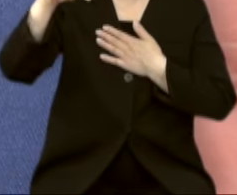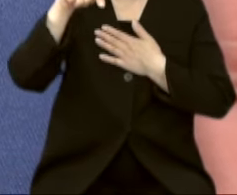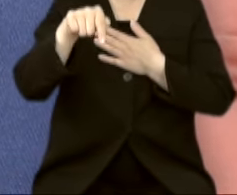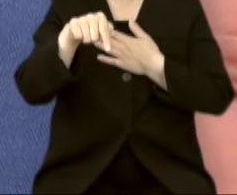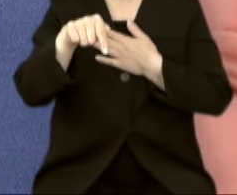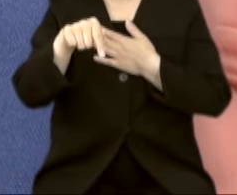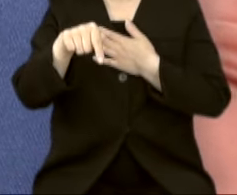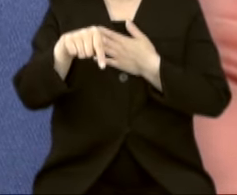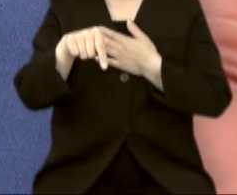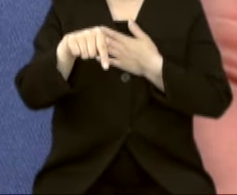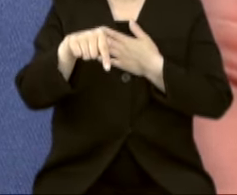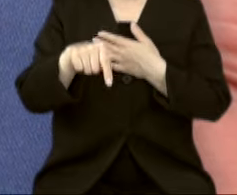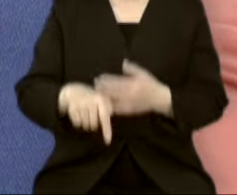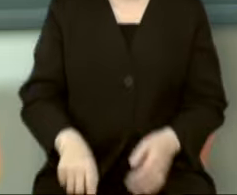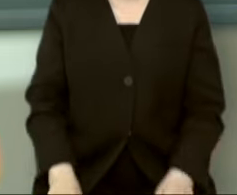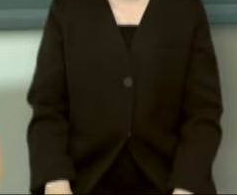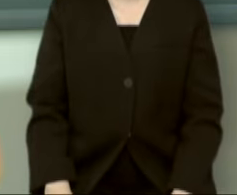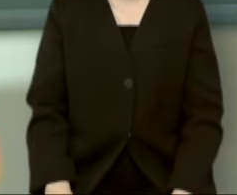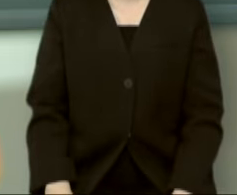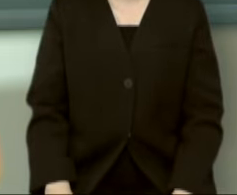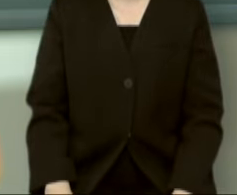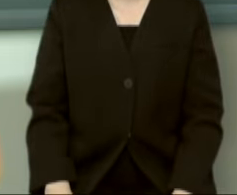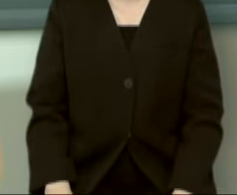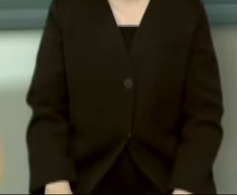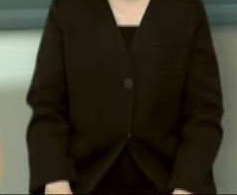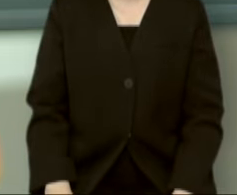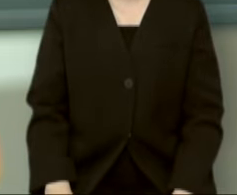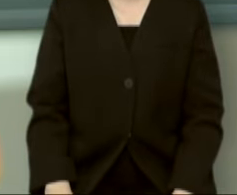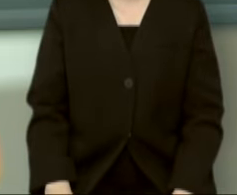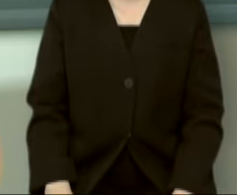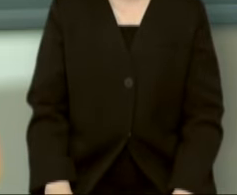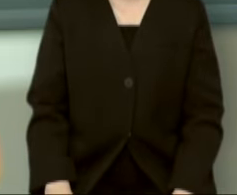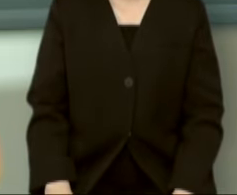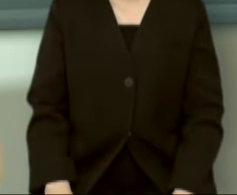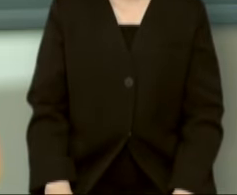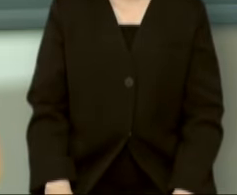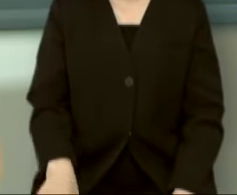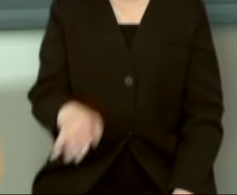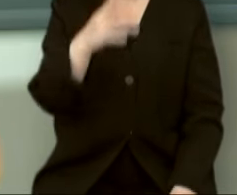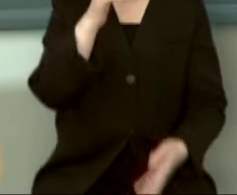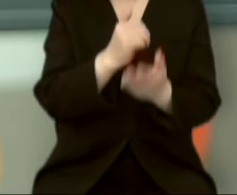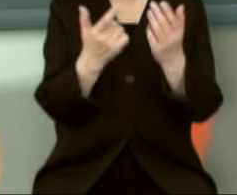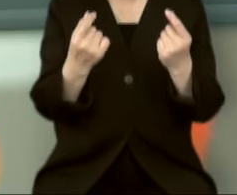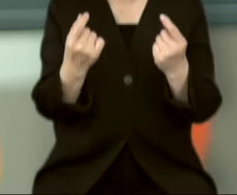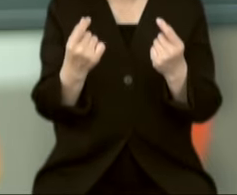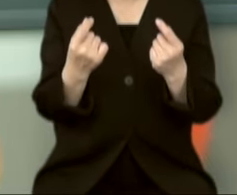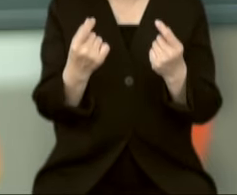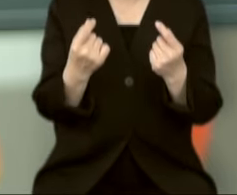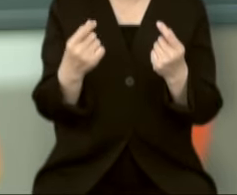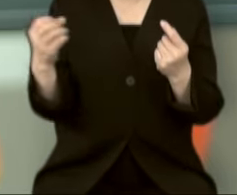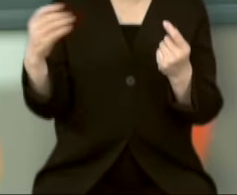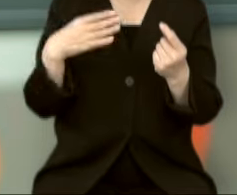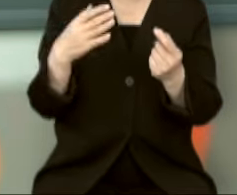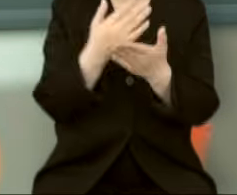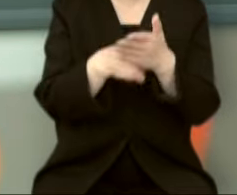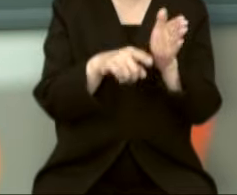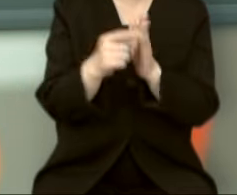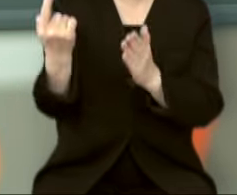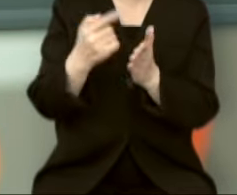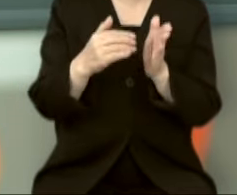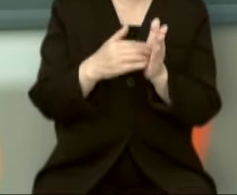you are a sinner. 그래서 그때 제가 무릎을 꿇고 저를